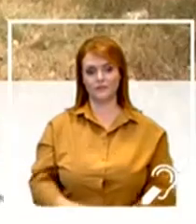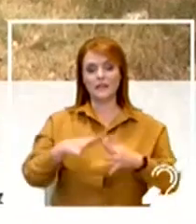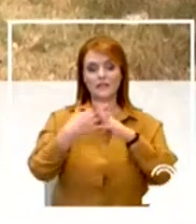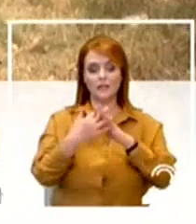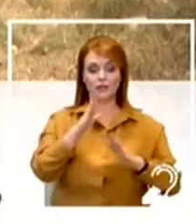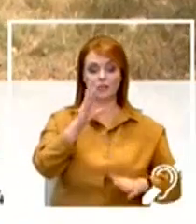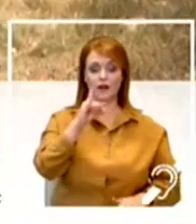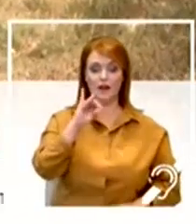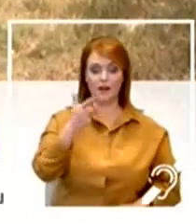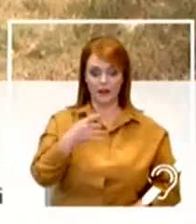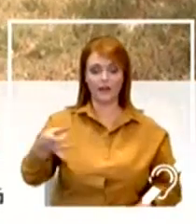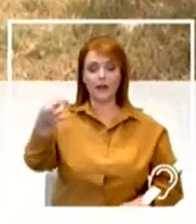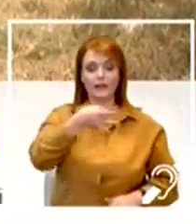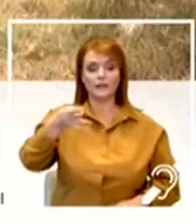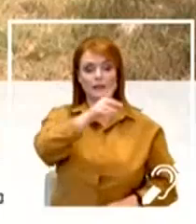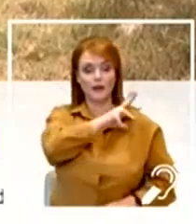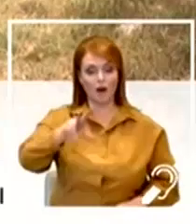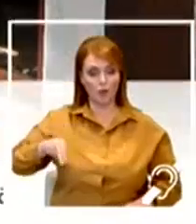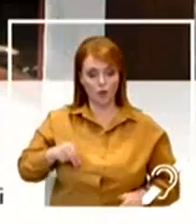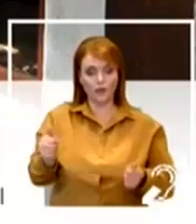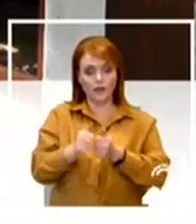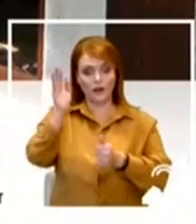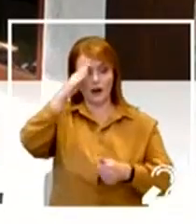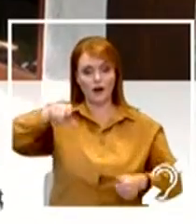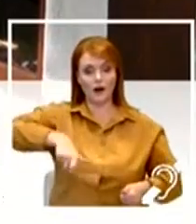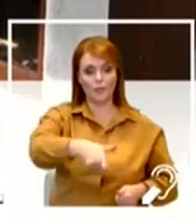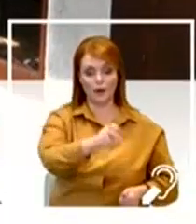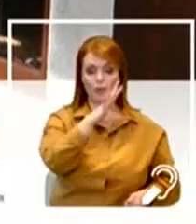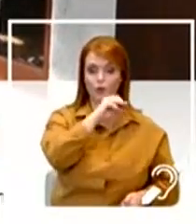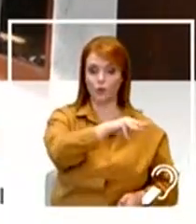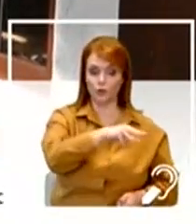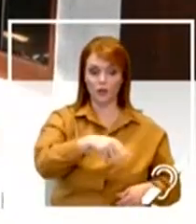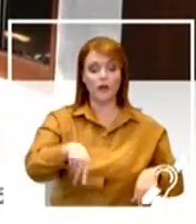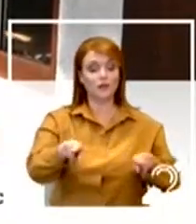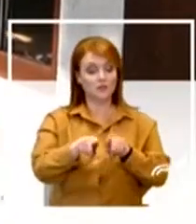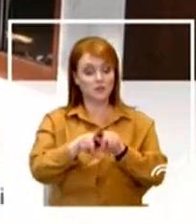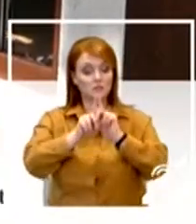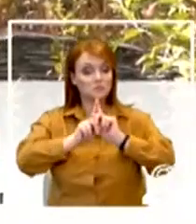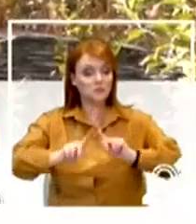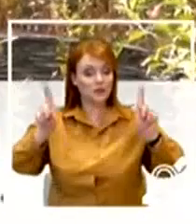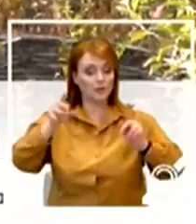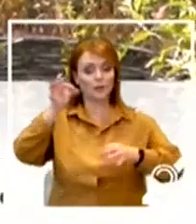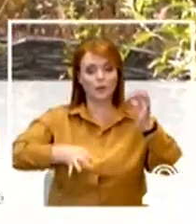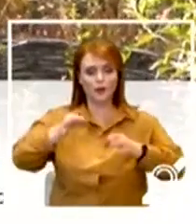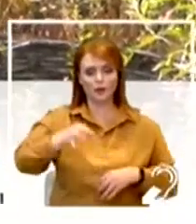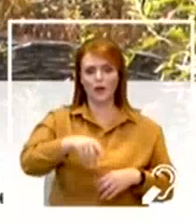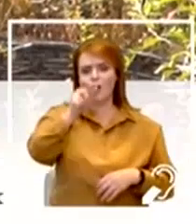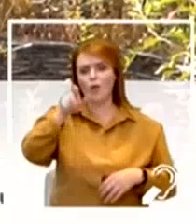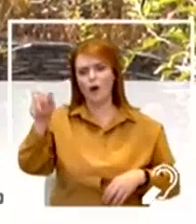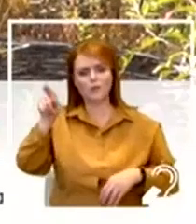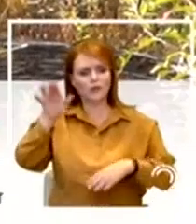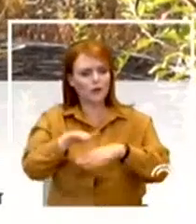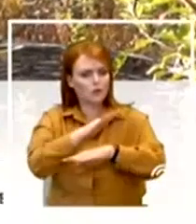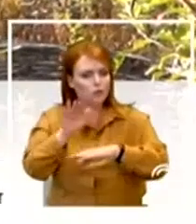Satul Văleni din inima rezervației naturale Prutul de Jos impresionează prin natura deosebită, oamenii calzi și tradițiile